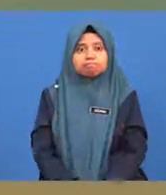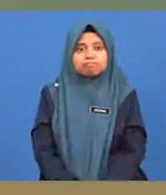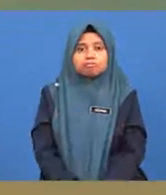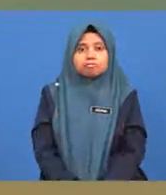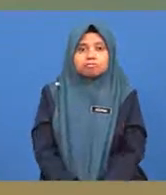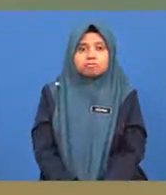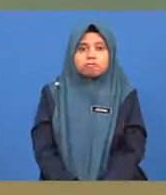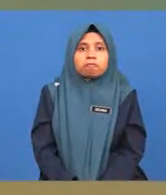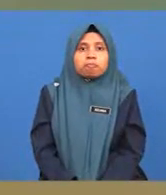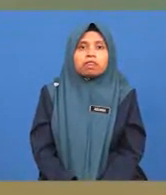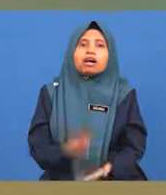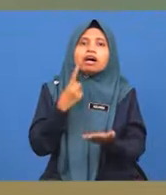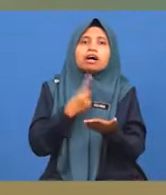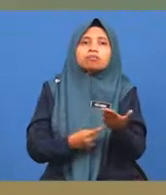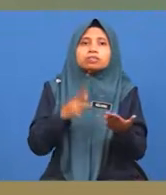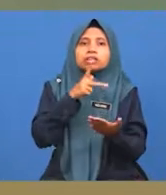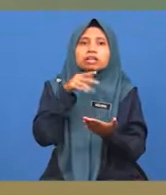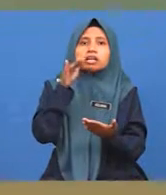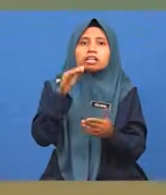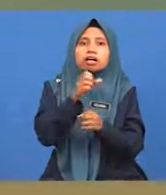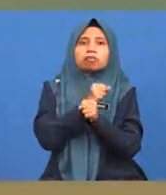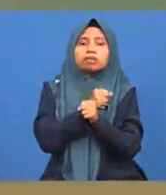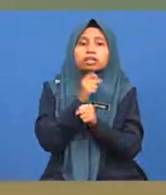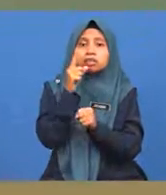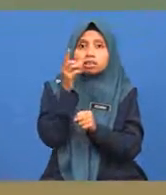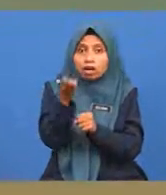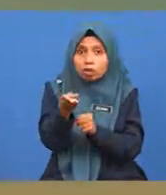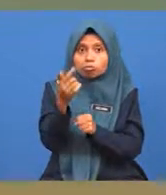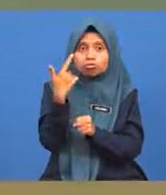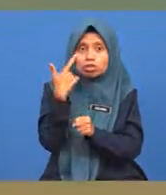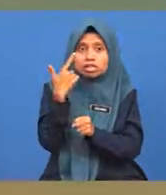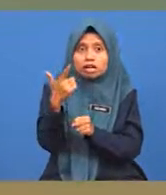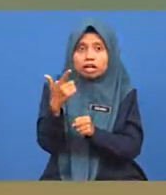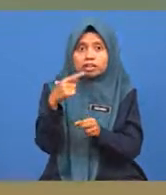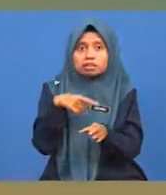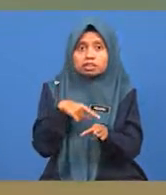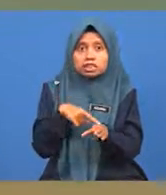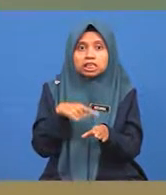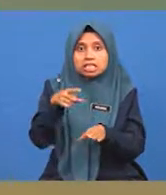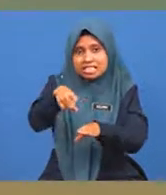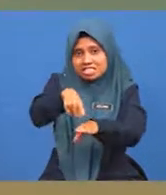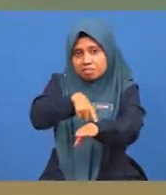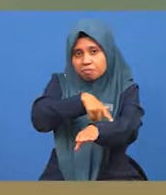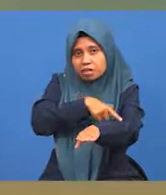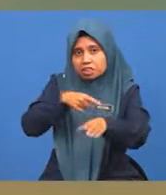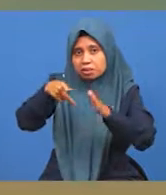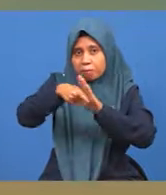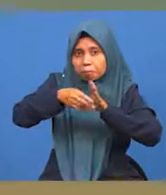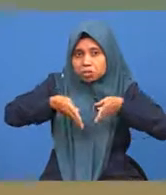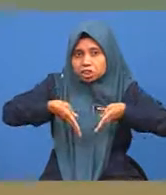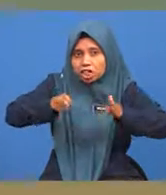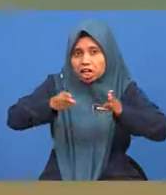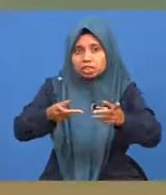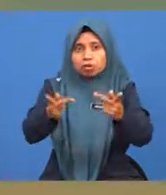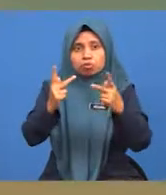Apakah yang dapat kamu lihat di sepanjang perjalanan pulang